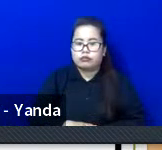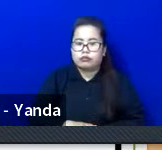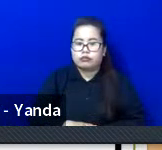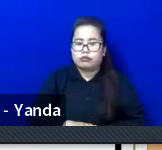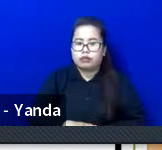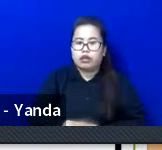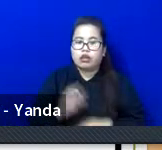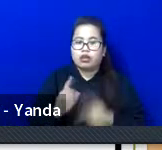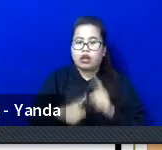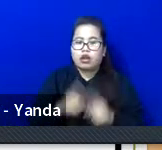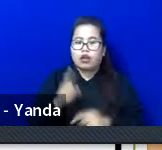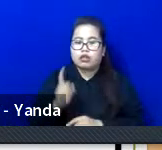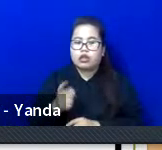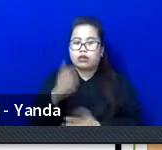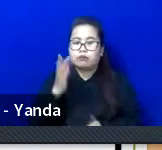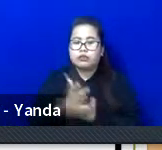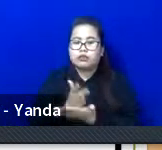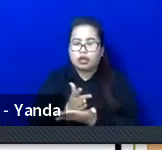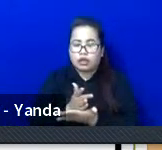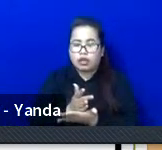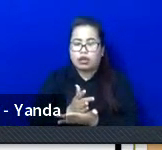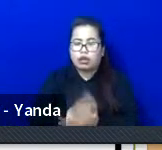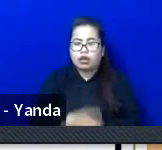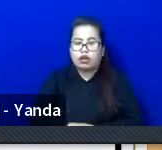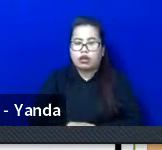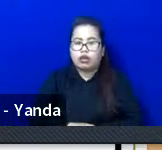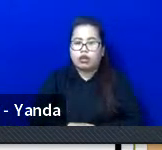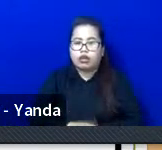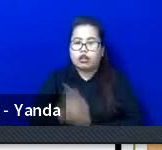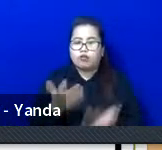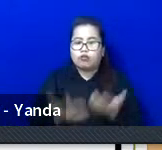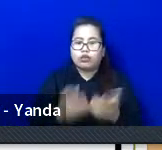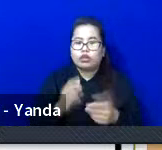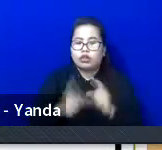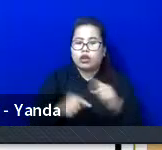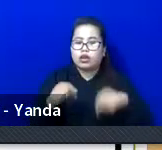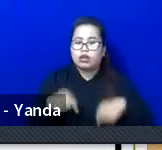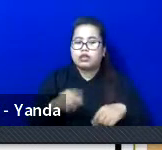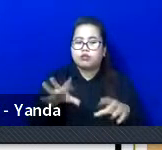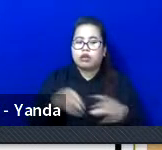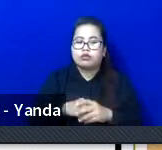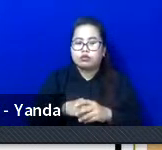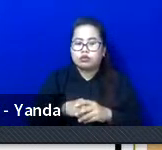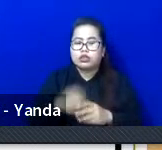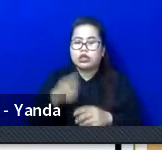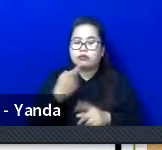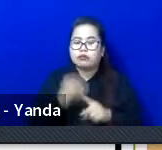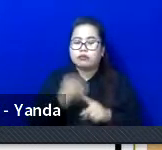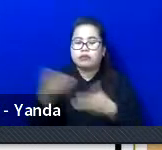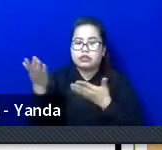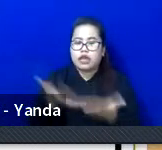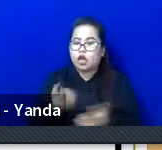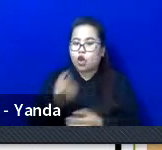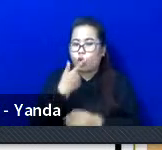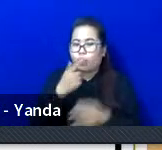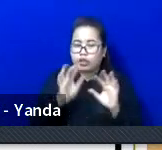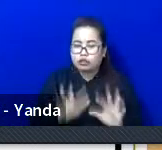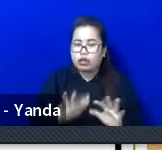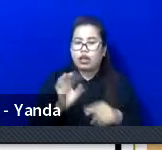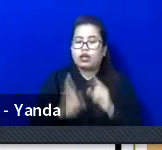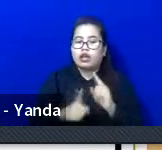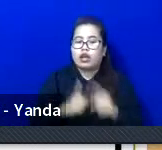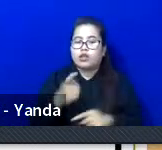punya kebijakan bahwa ini harus tadi, ya, dalam hal penyediaan obat saja. Misalnya ketika